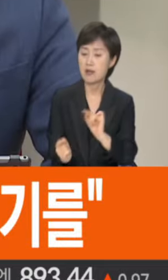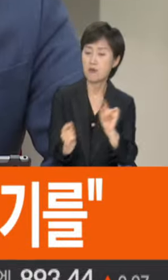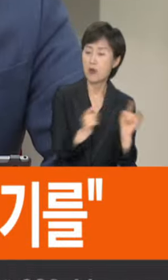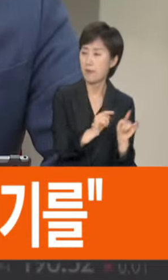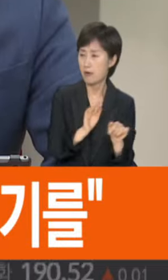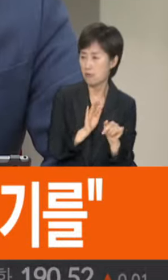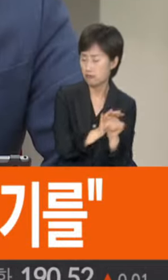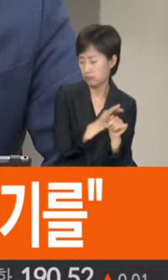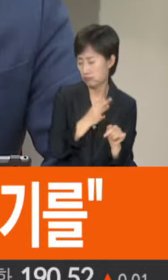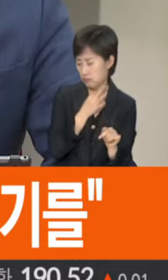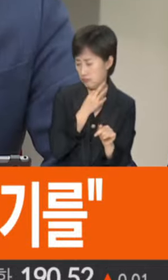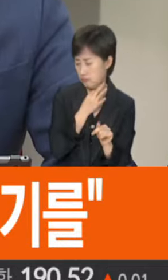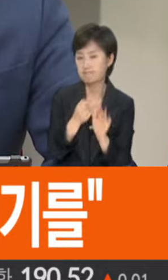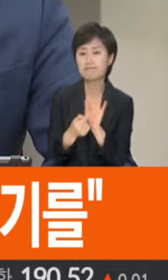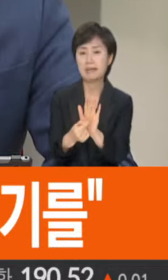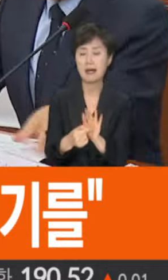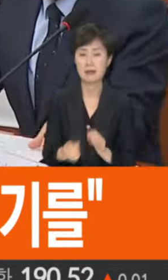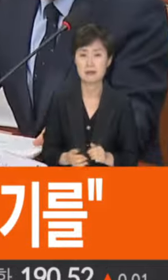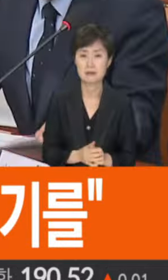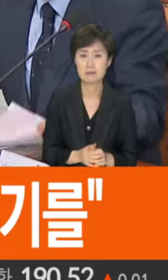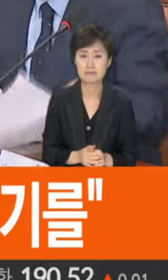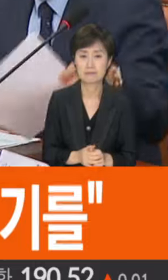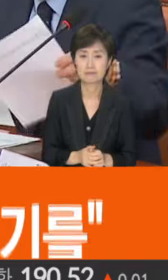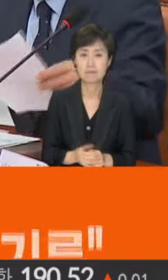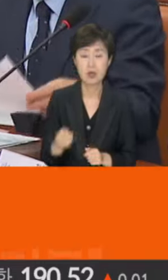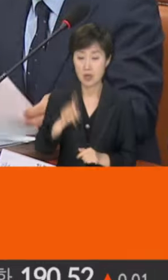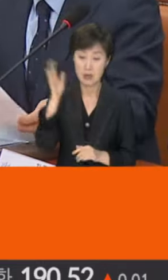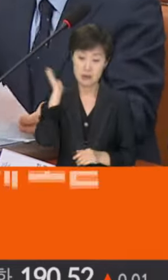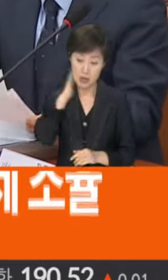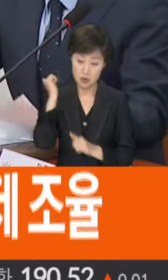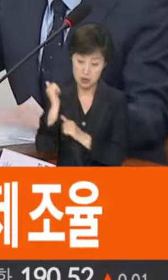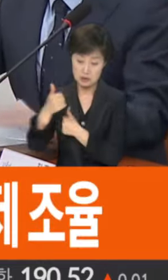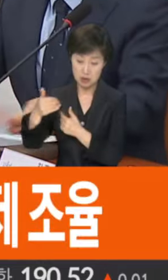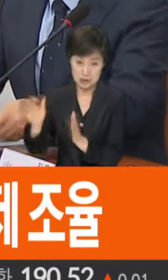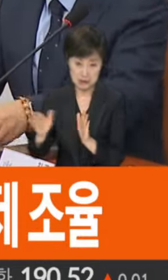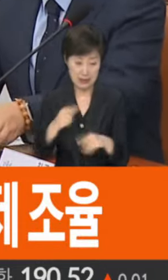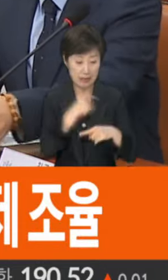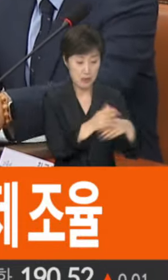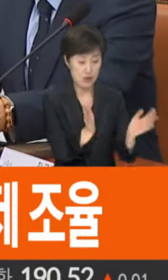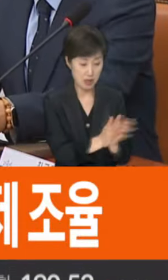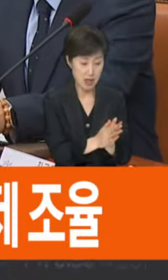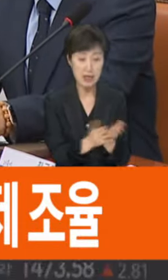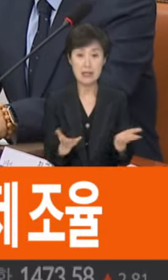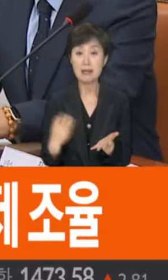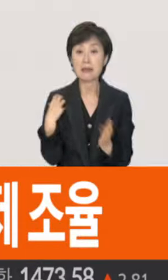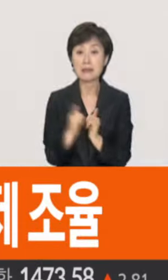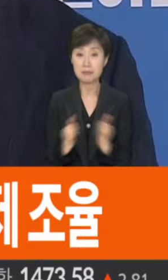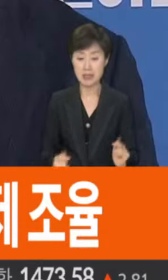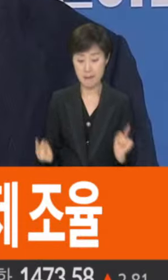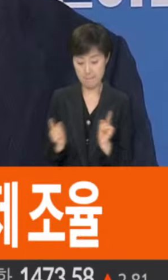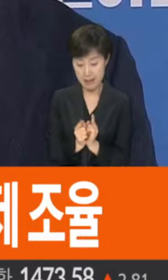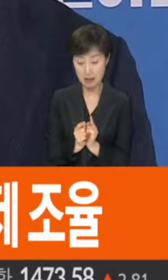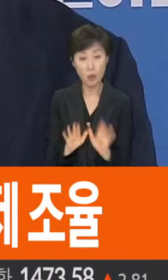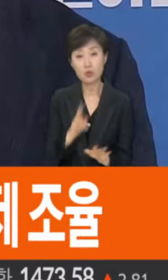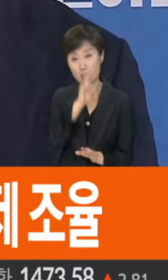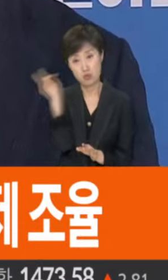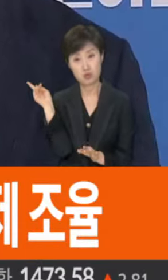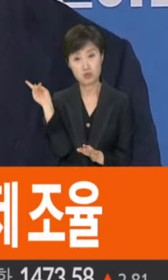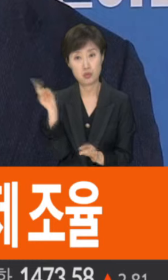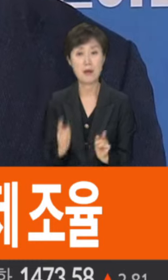분기점이 되길 바란다고 말했습니다 대통령실과 민주당의 첫 실무접촉은 오늘 오후 이뤄집니다